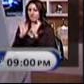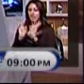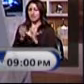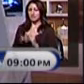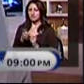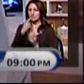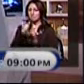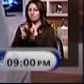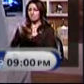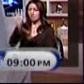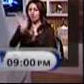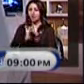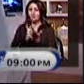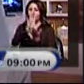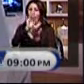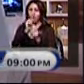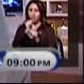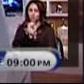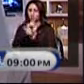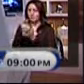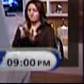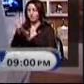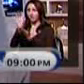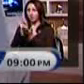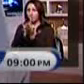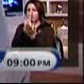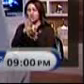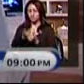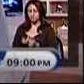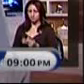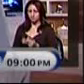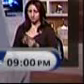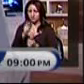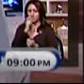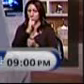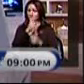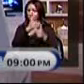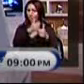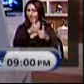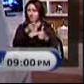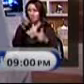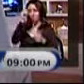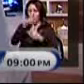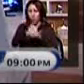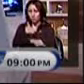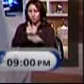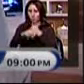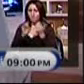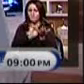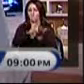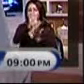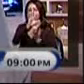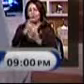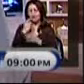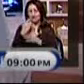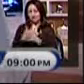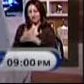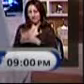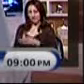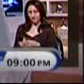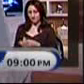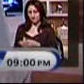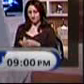رفدت ده ورحت رافد اللي وراه وقلت ناس عبدايم انا مش هشيلها خلاص، ورحت شلت مش حصل أي. ورحت